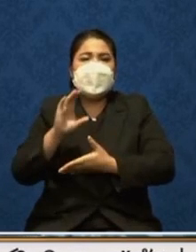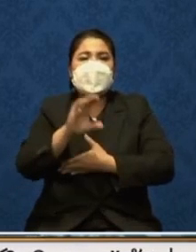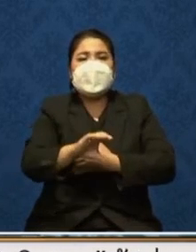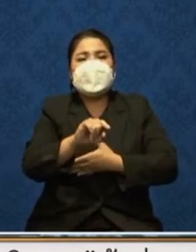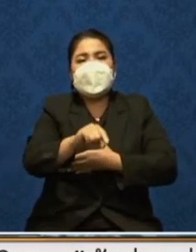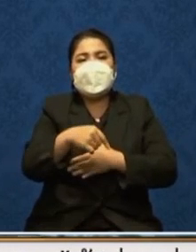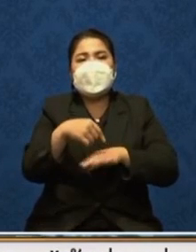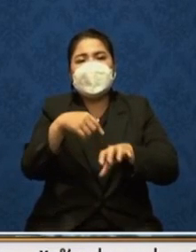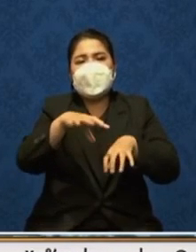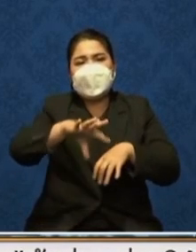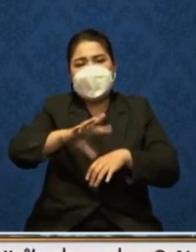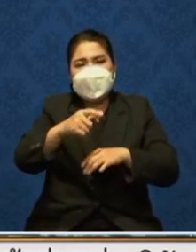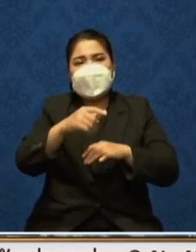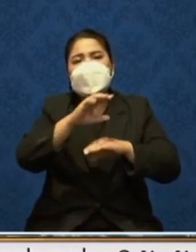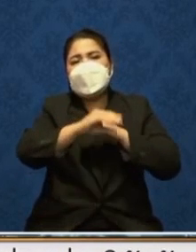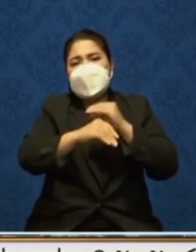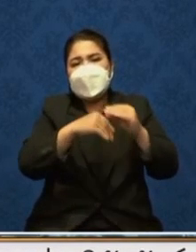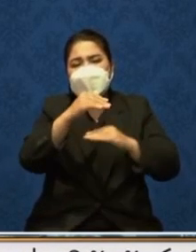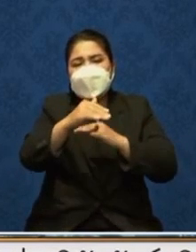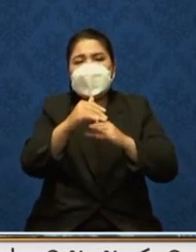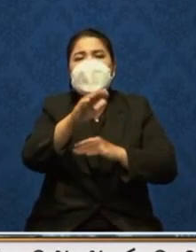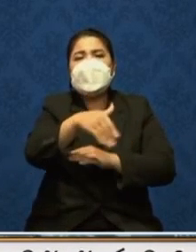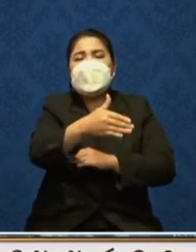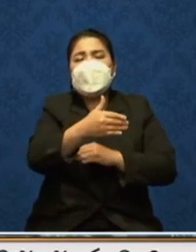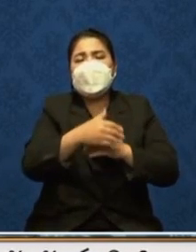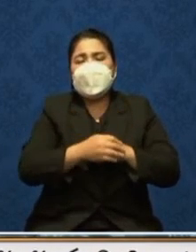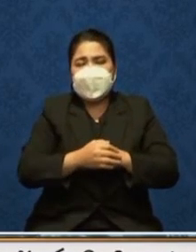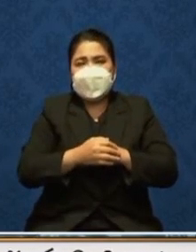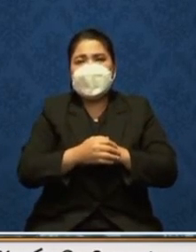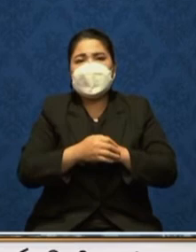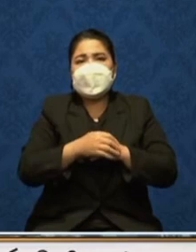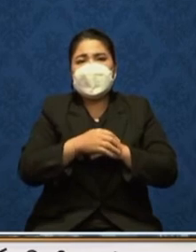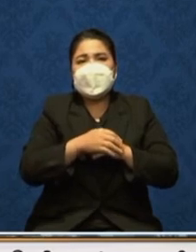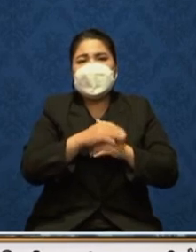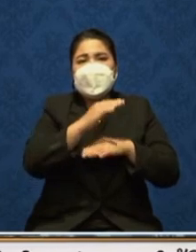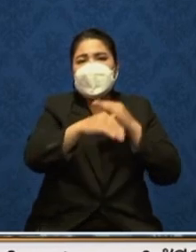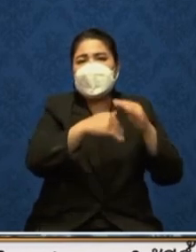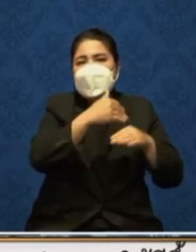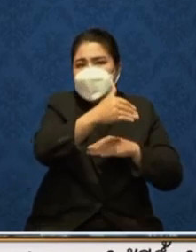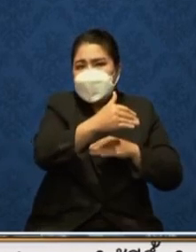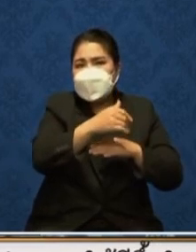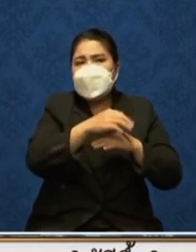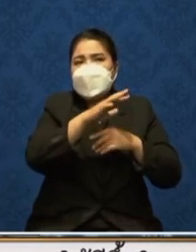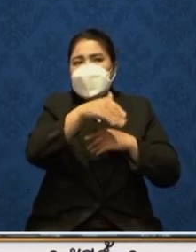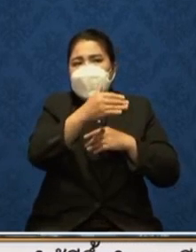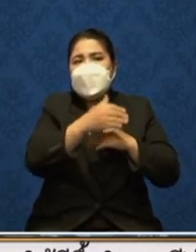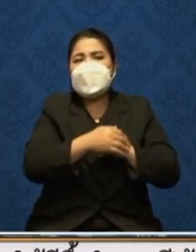คท่ต้คิด เประizonธัต forgivingระห่างการสร้างเมอง กัการถ่ายเส้นespèreิดแล้หวเมือง